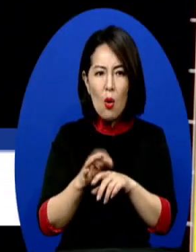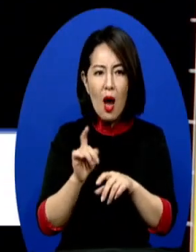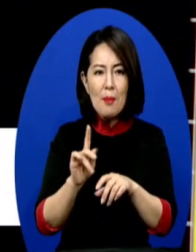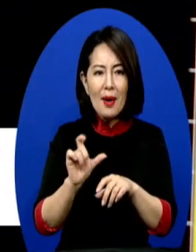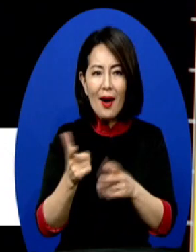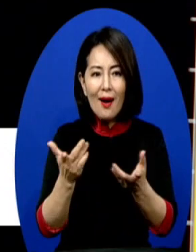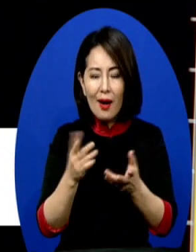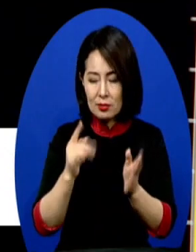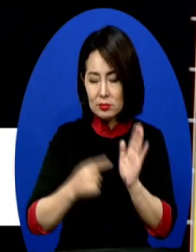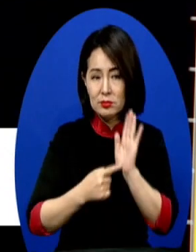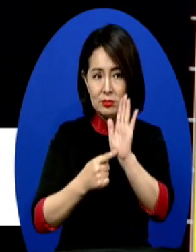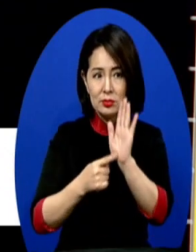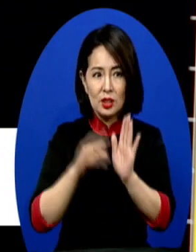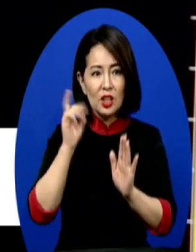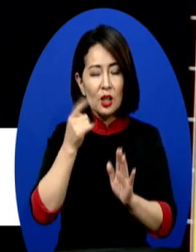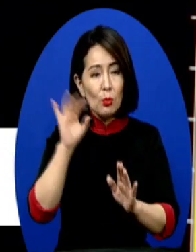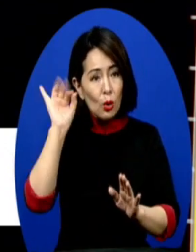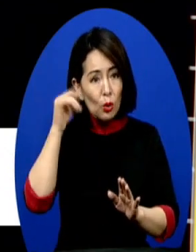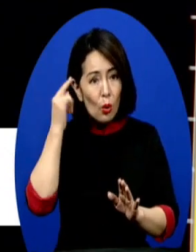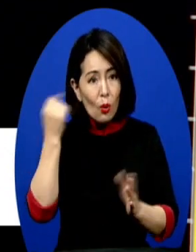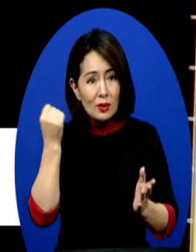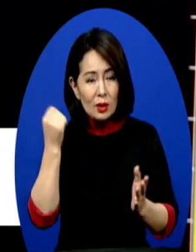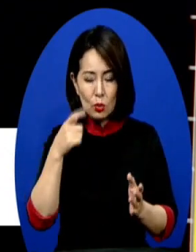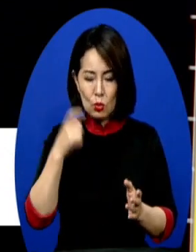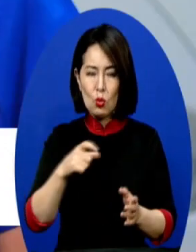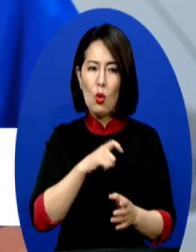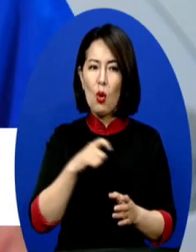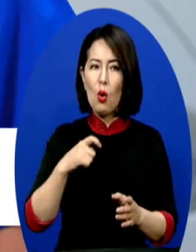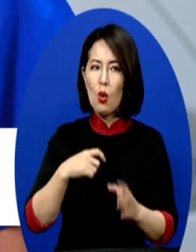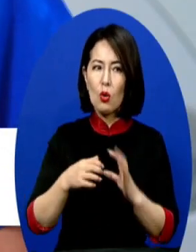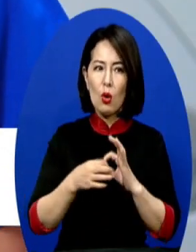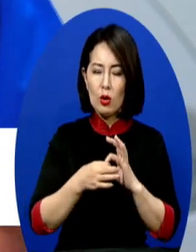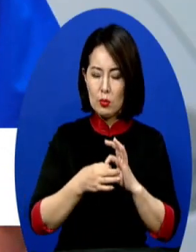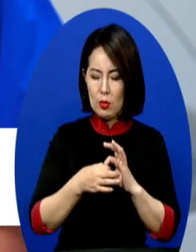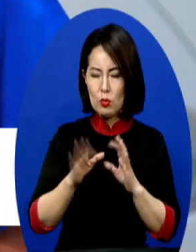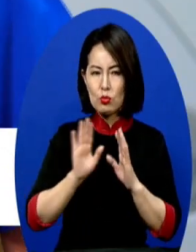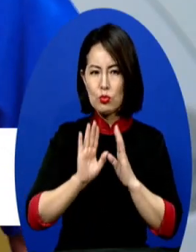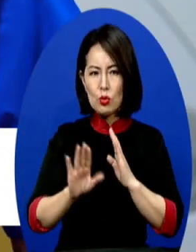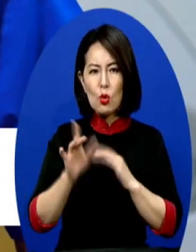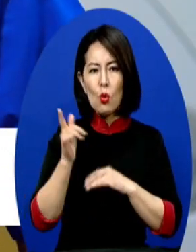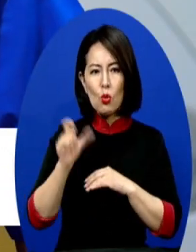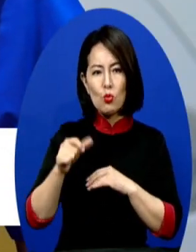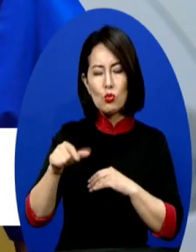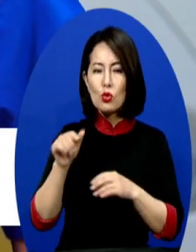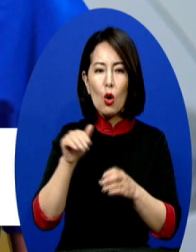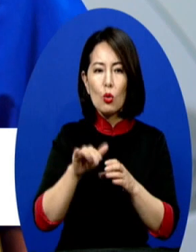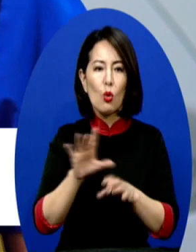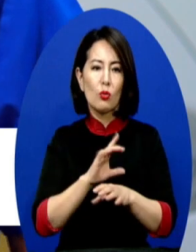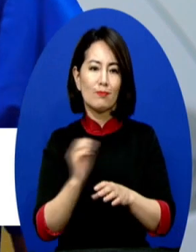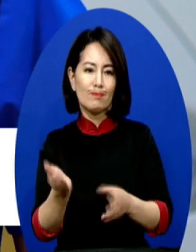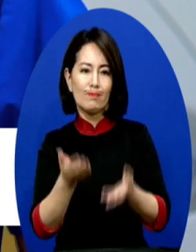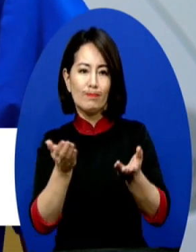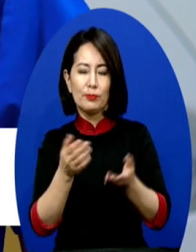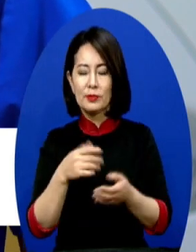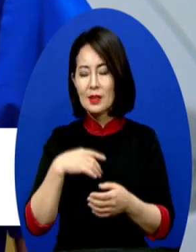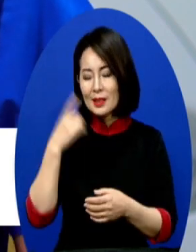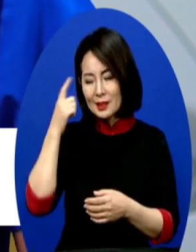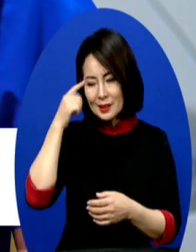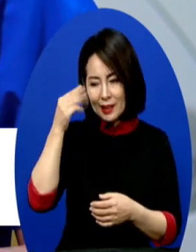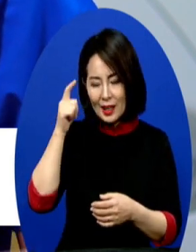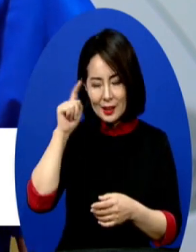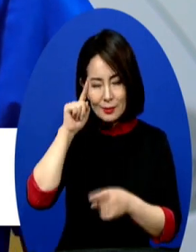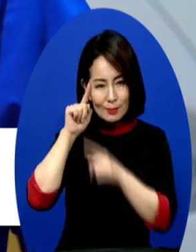байгаа. Хиймэл оюун ухааны дараагийн нэг давтал нь хүнээс шалтгаалгүй human bias-ыг бууруулж өгдөөр онцлогтой. Тархинд цус харуултын